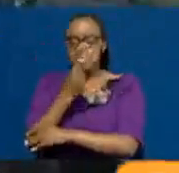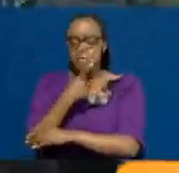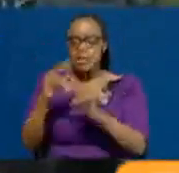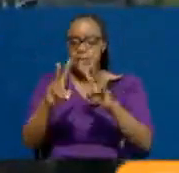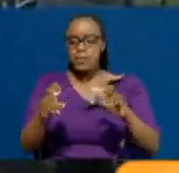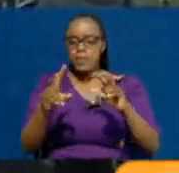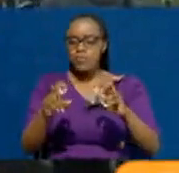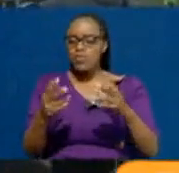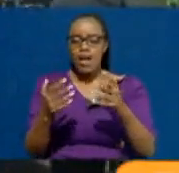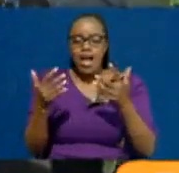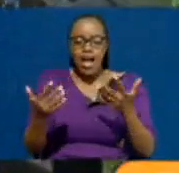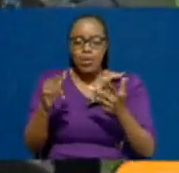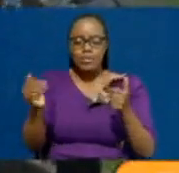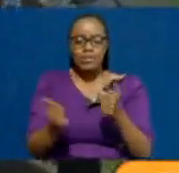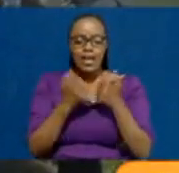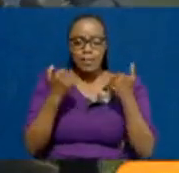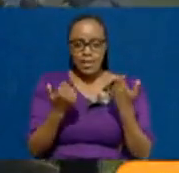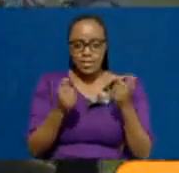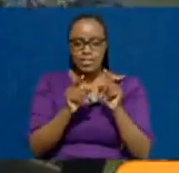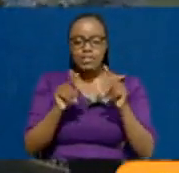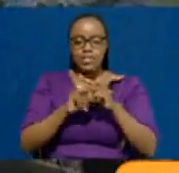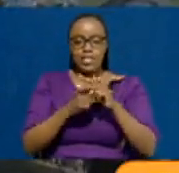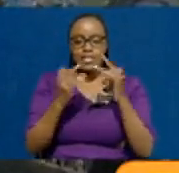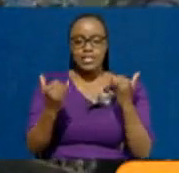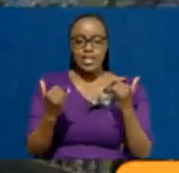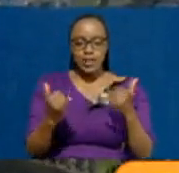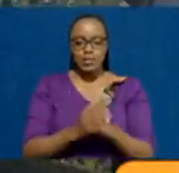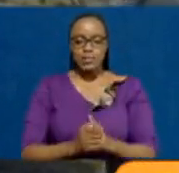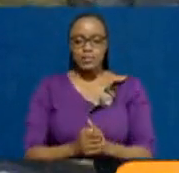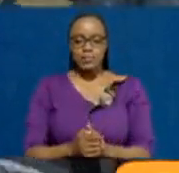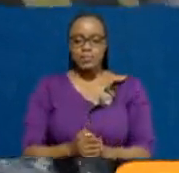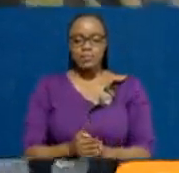uchunguzi kuhusu chanzo cha ajali hiyo ukianzishwa.